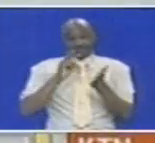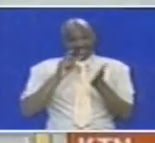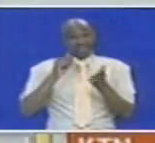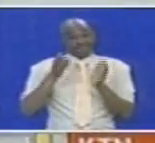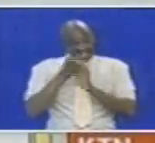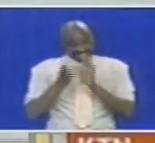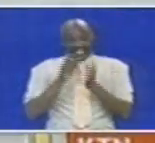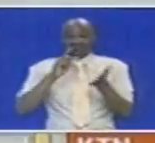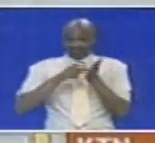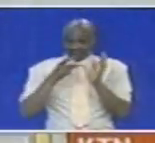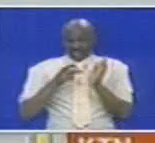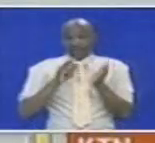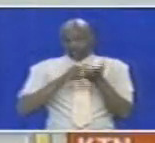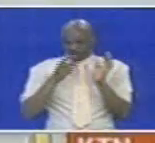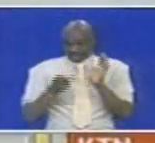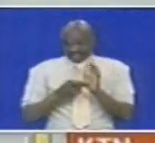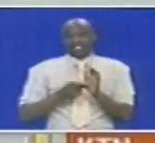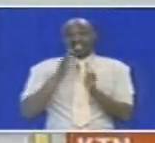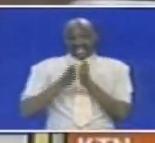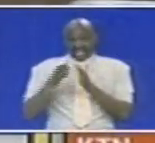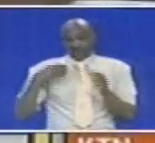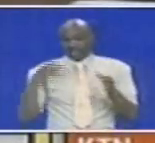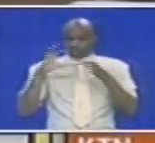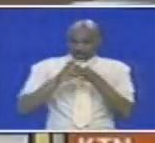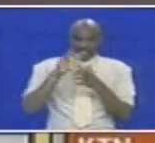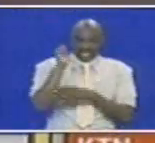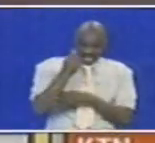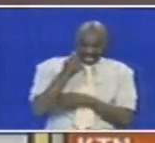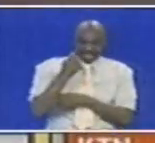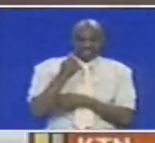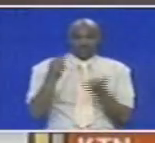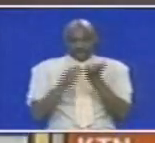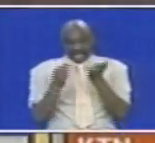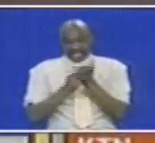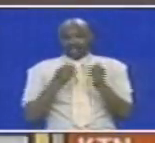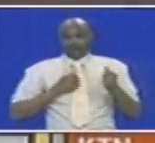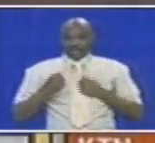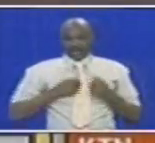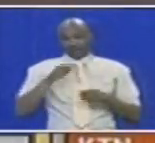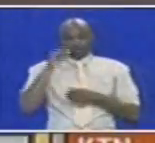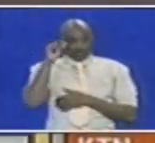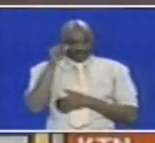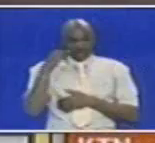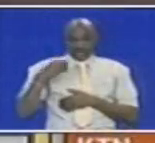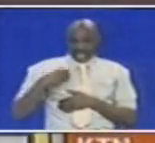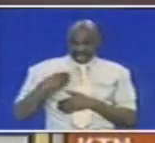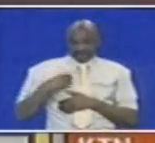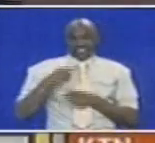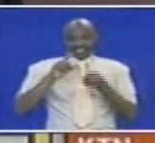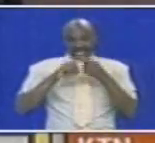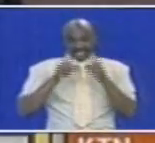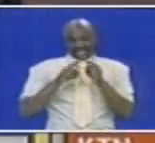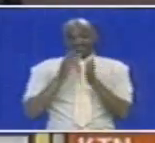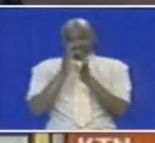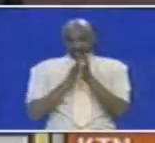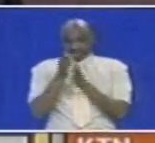Reli inayotarajiwa kuunganisha Kenya na mataifa ya Uganda na Rwanda kuanzia Mombasa. Mradi huo maarufu kama Standard Gauge Railway umechukuliwa